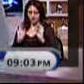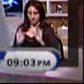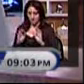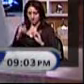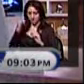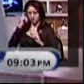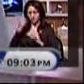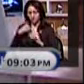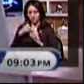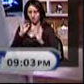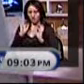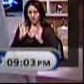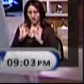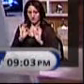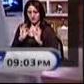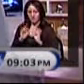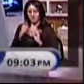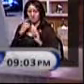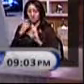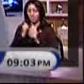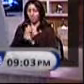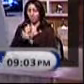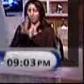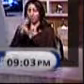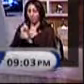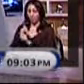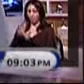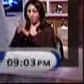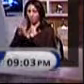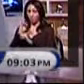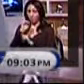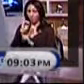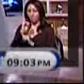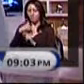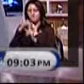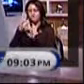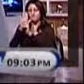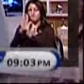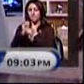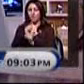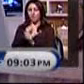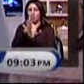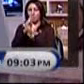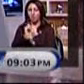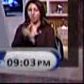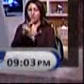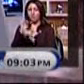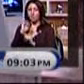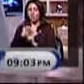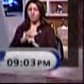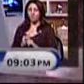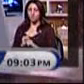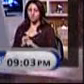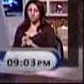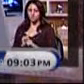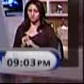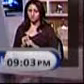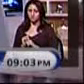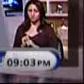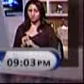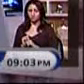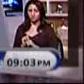تركيبتك كفنان بتخليك اميل للحريات وبتدافع عن الحريات ضد الدوله الدينيه. فهو بيعتبر انه انا ماليش